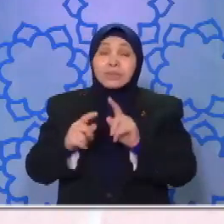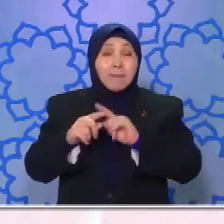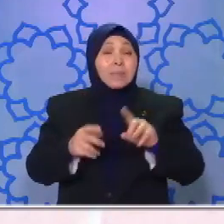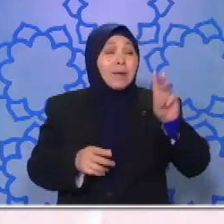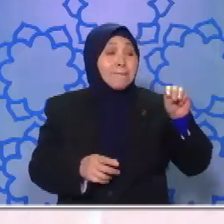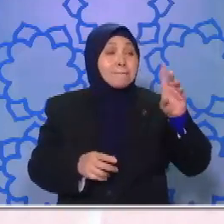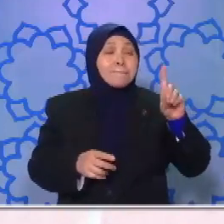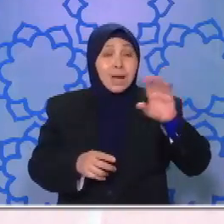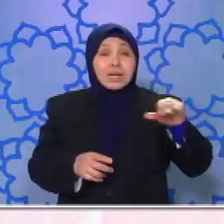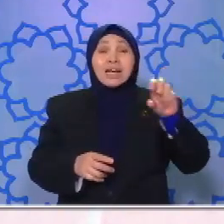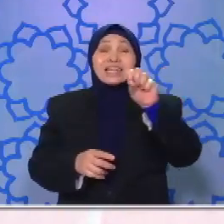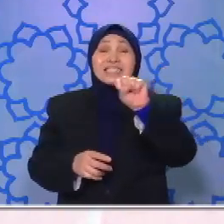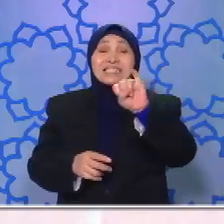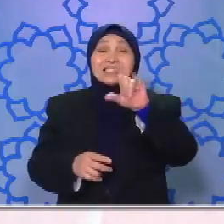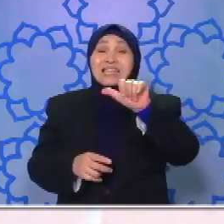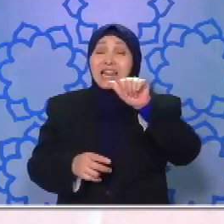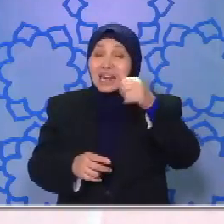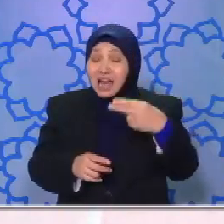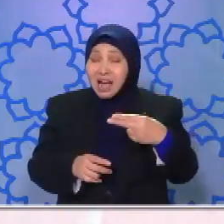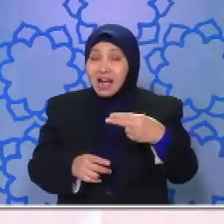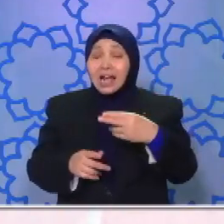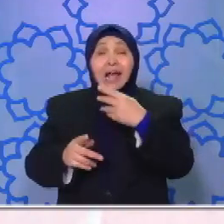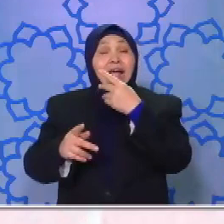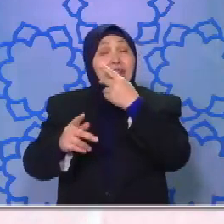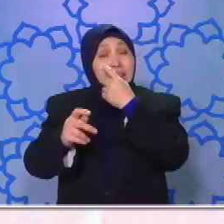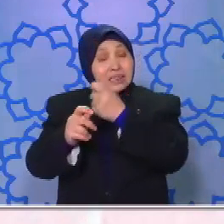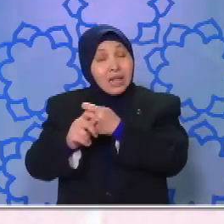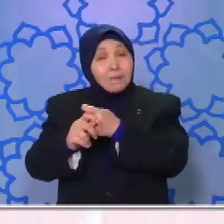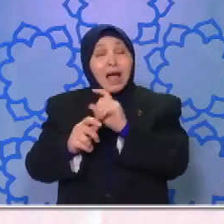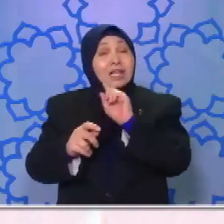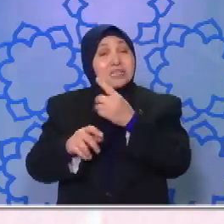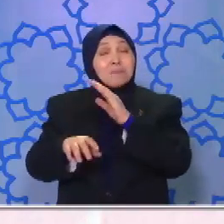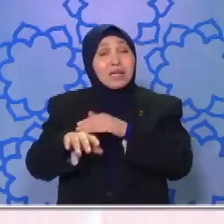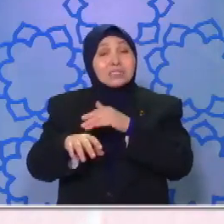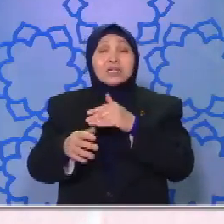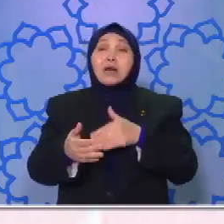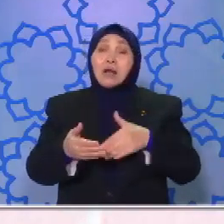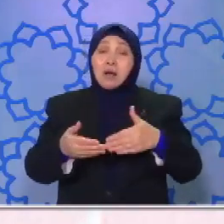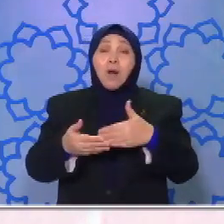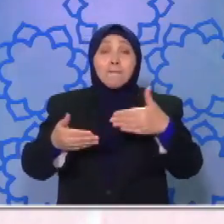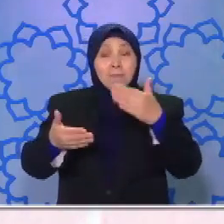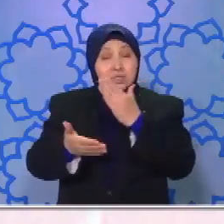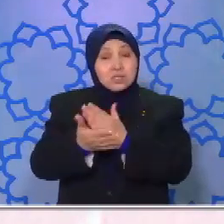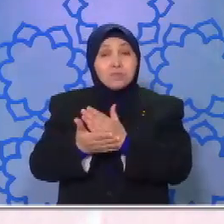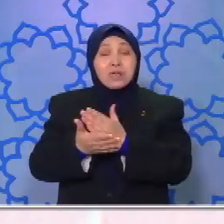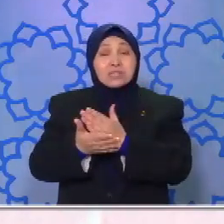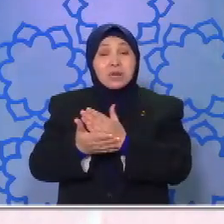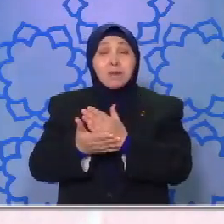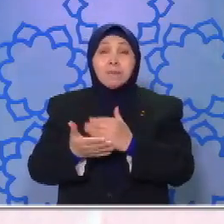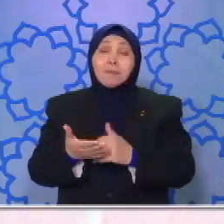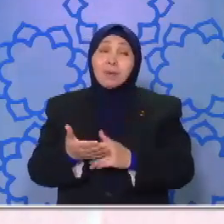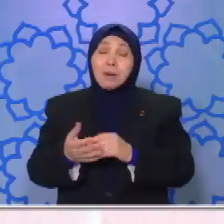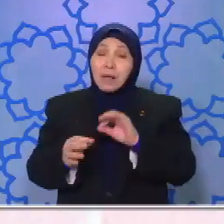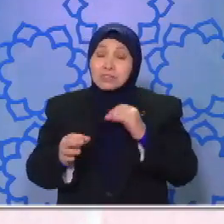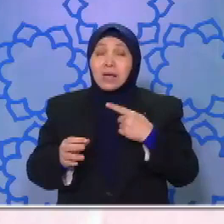mad pada maksilah tawilah kekal hanya ketika wasal sahaja. Ketika